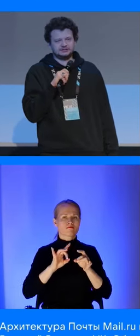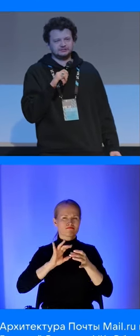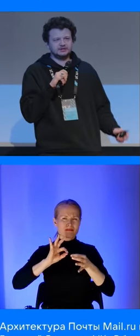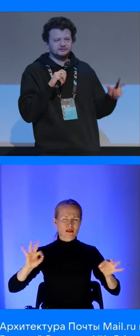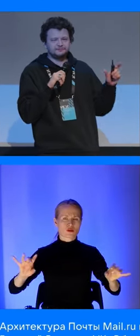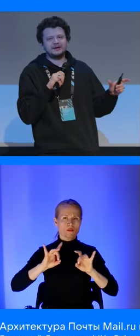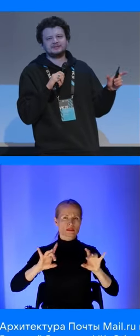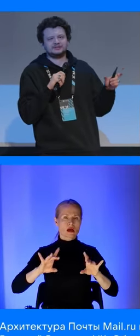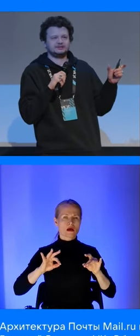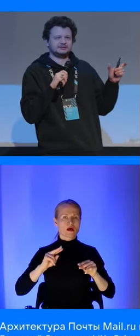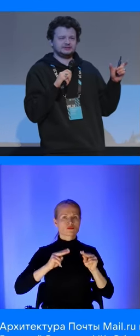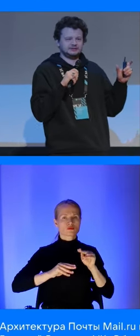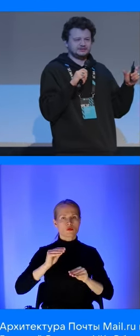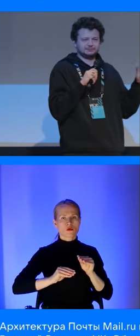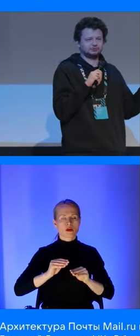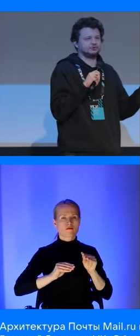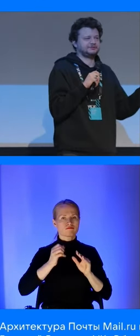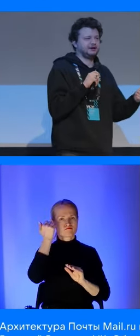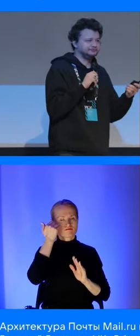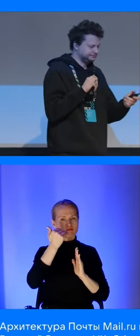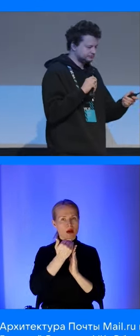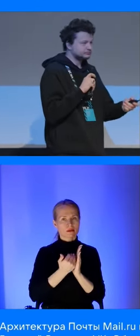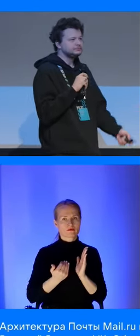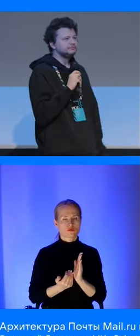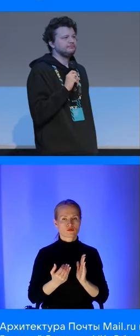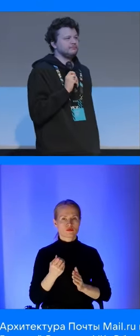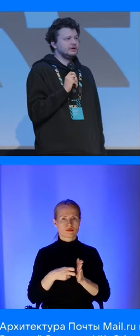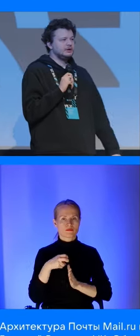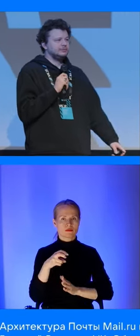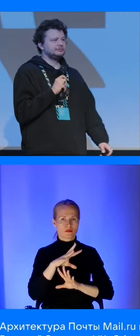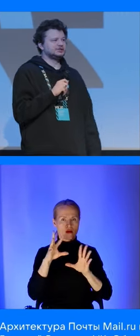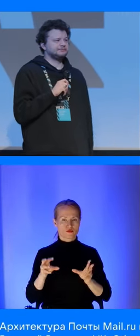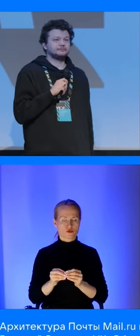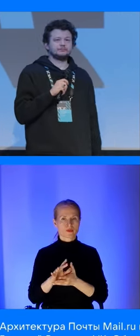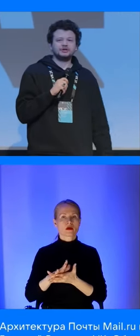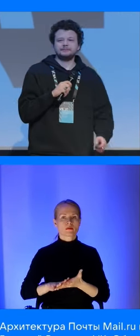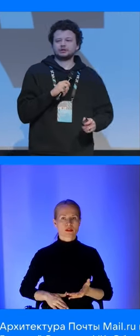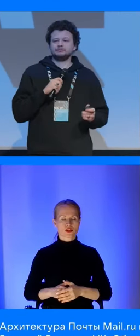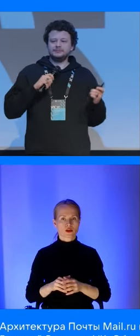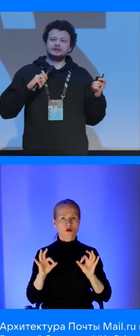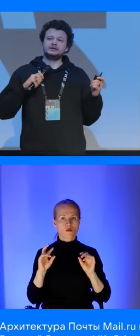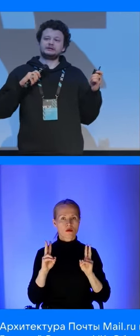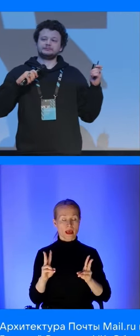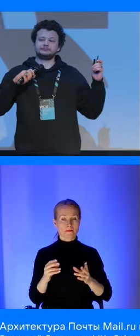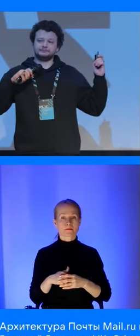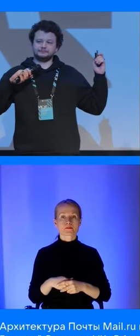даже вот в памяти там, структуры письма. Пойдем дальше. Окей, хорошо.